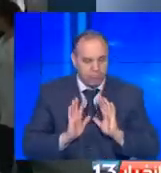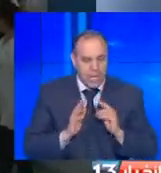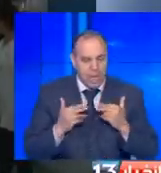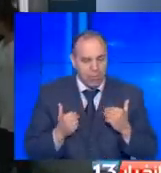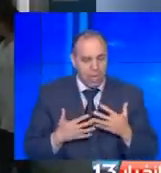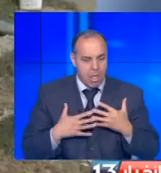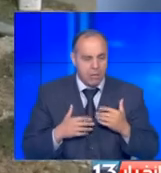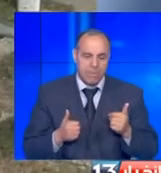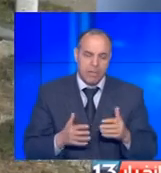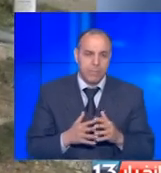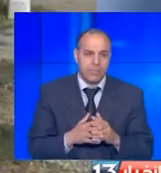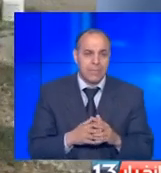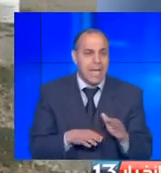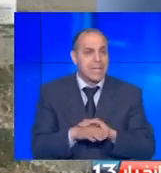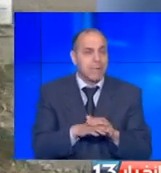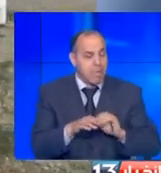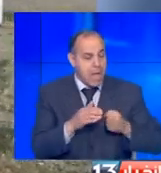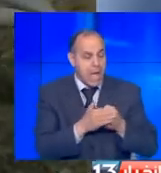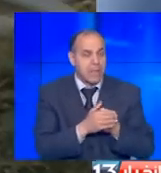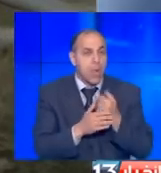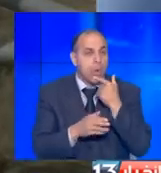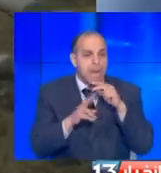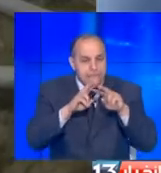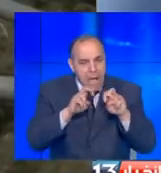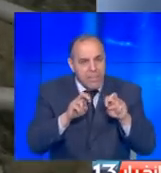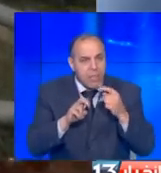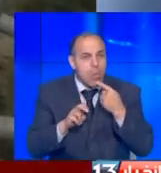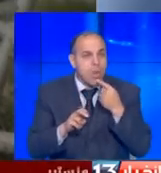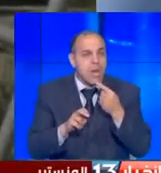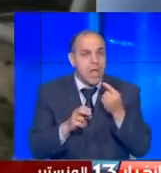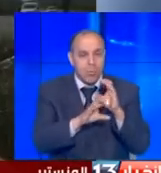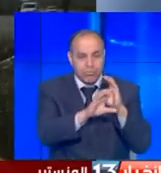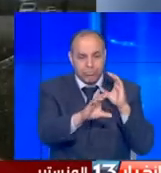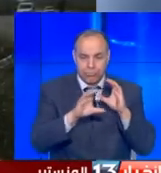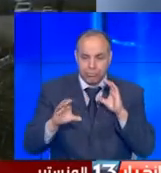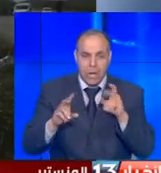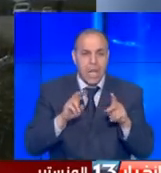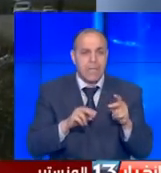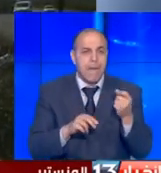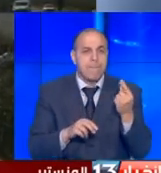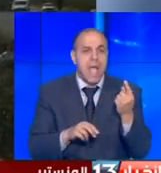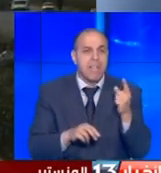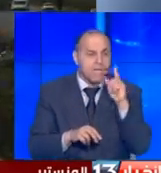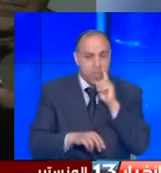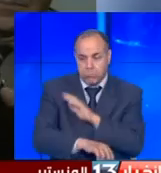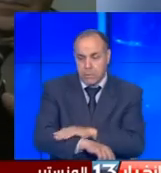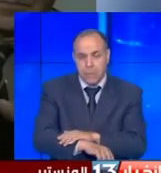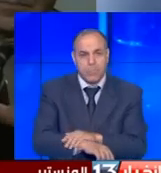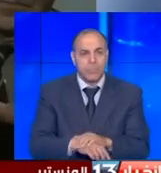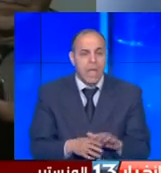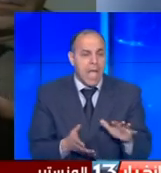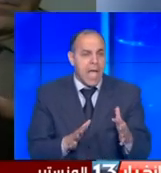بالتنفس الاصطناعي. أسباب هذا الحادث لازالت قيد التحقيق، علما وأن الحافلتان كانت تقل أكثر من 100 عاملة تقريبا.